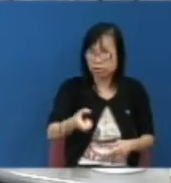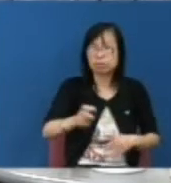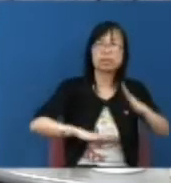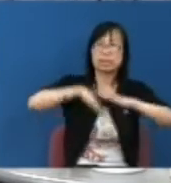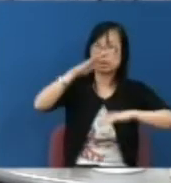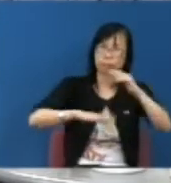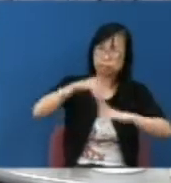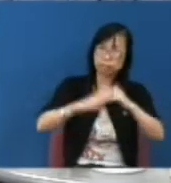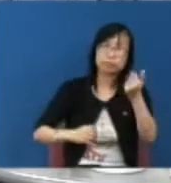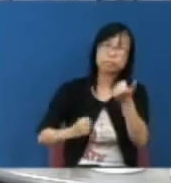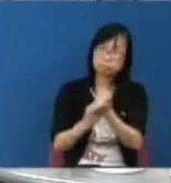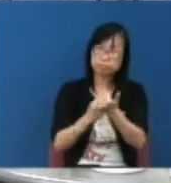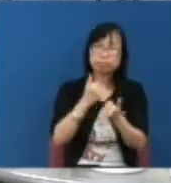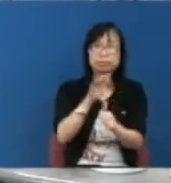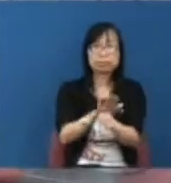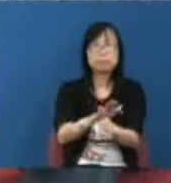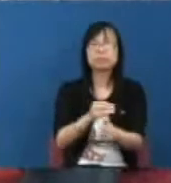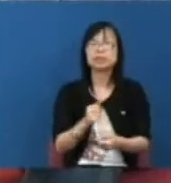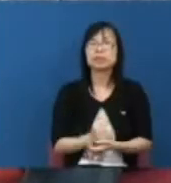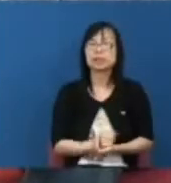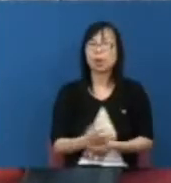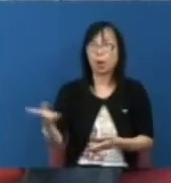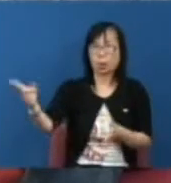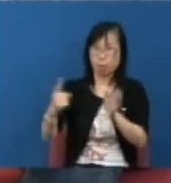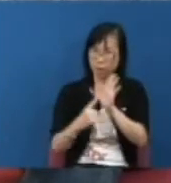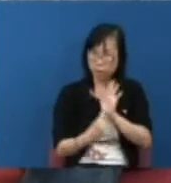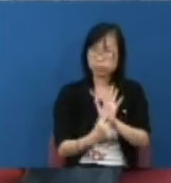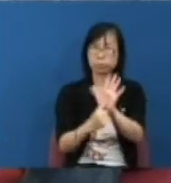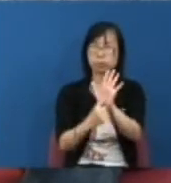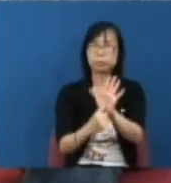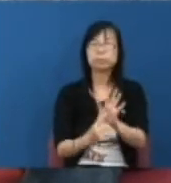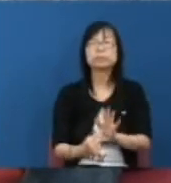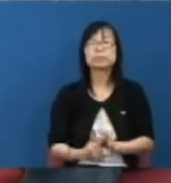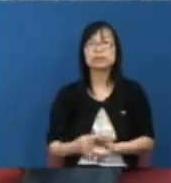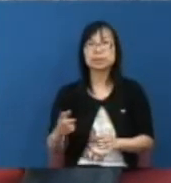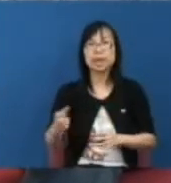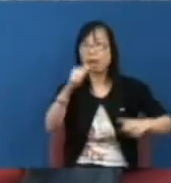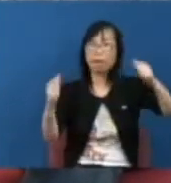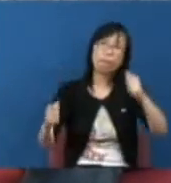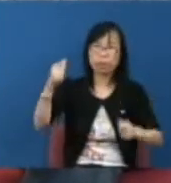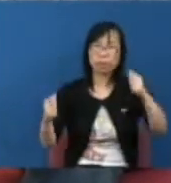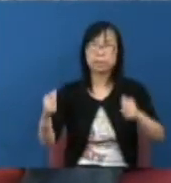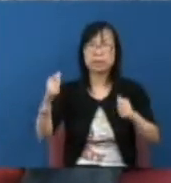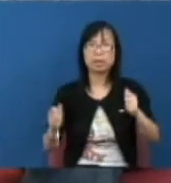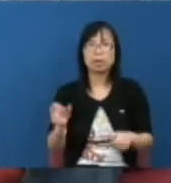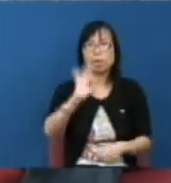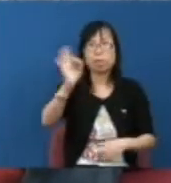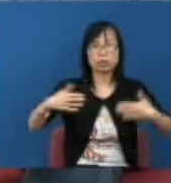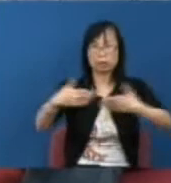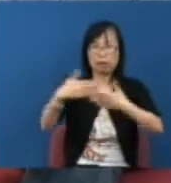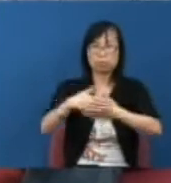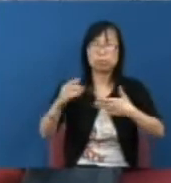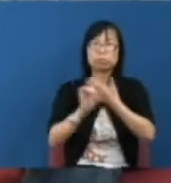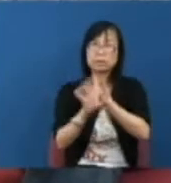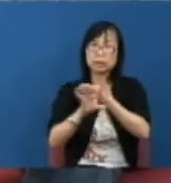支援你啊嘛。 係咯，即係我想舉個例子就係負責即係好似我哋駕駛者咁。 係咯。 你又冇乜交通意外咁